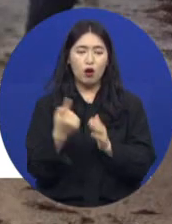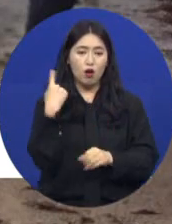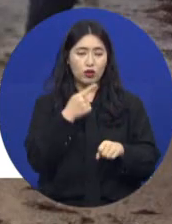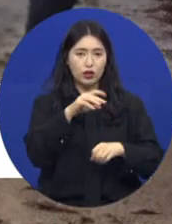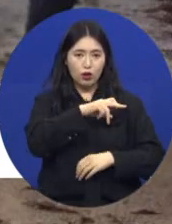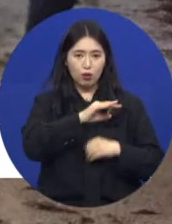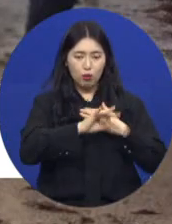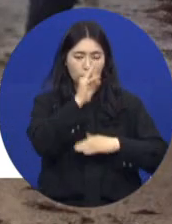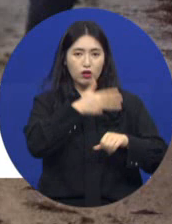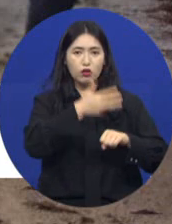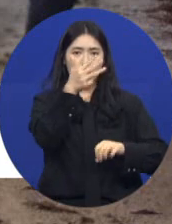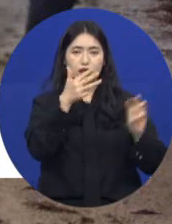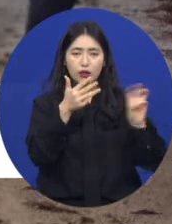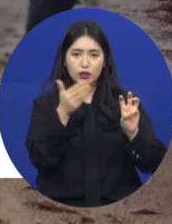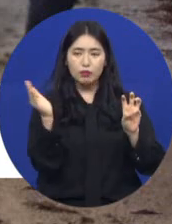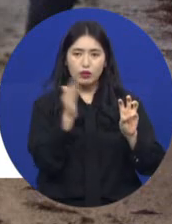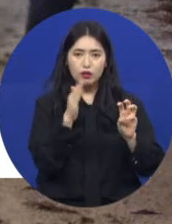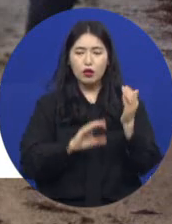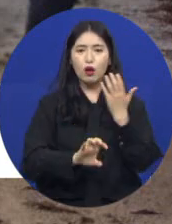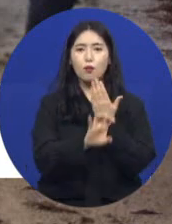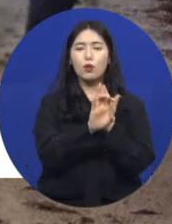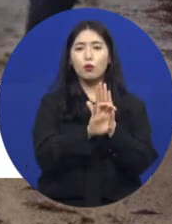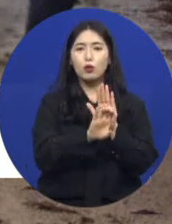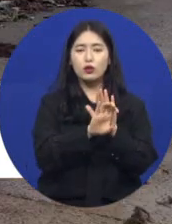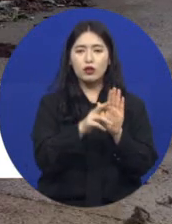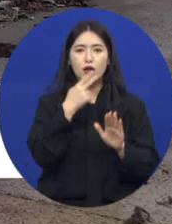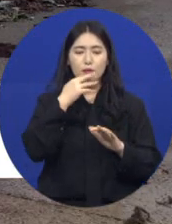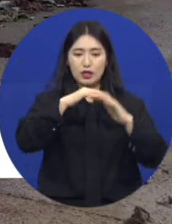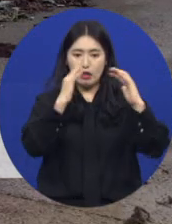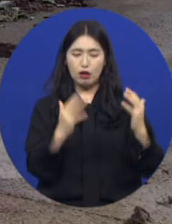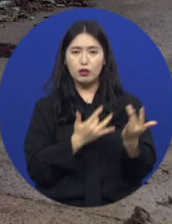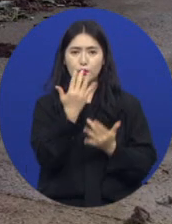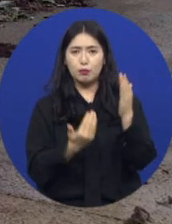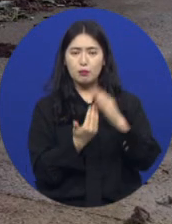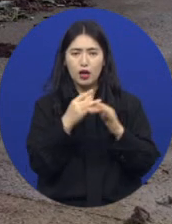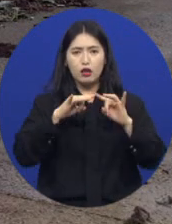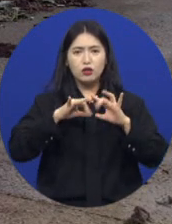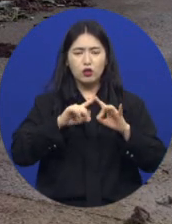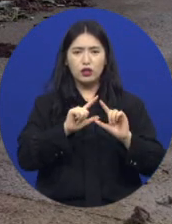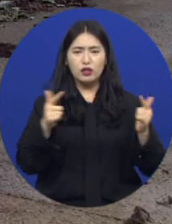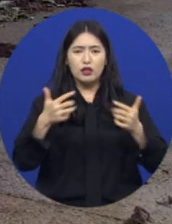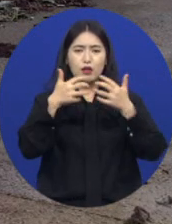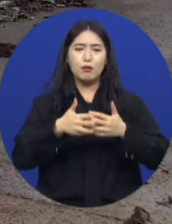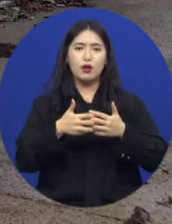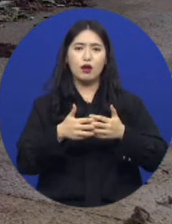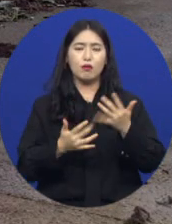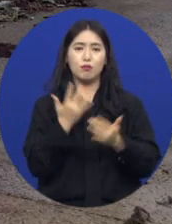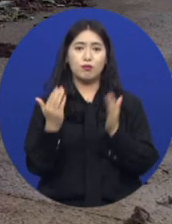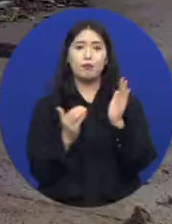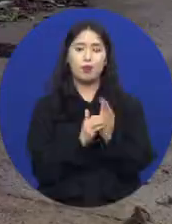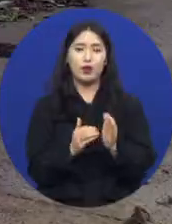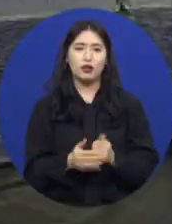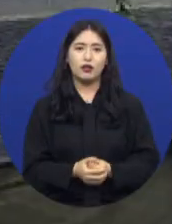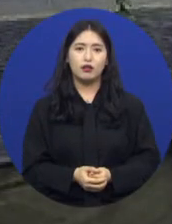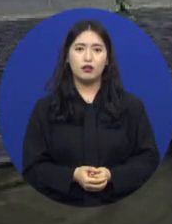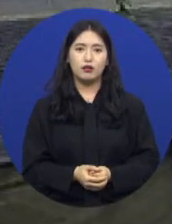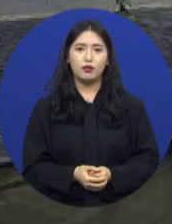8시 반쯤에는 서귀포시 표선면의 한 비닐하우스에서 불이나 전기 설비가 불에 탔습니다.